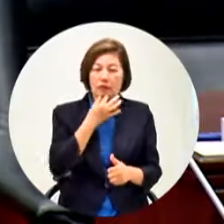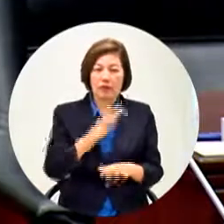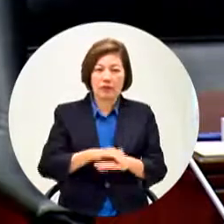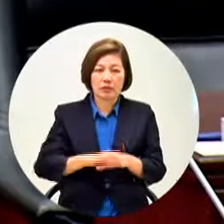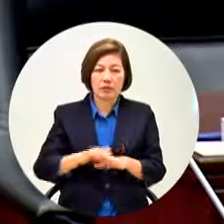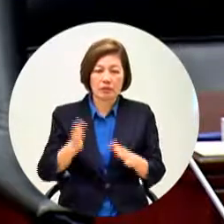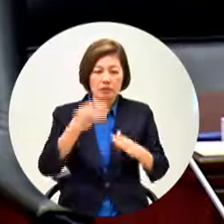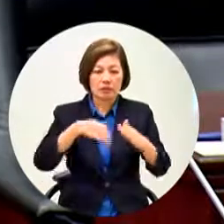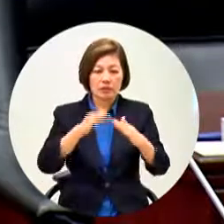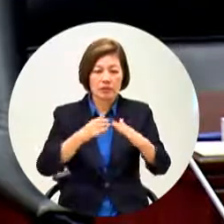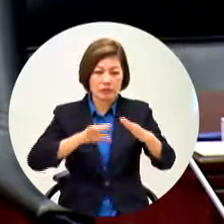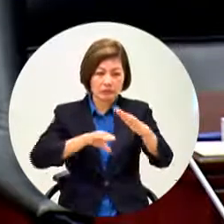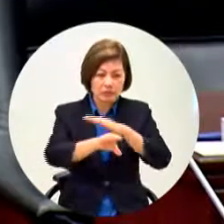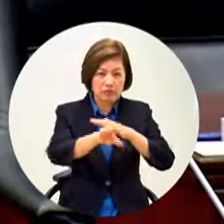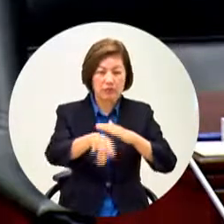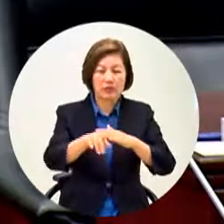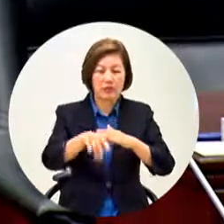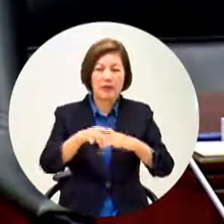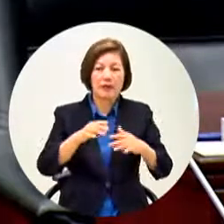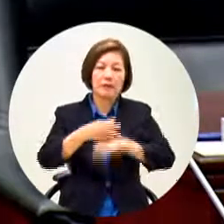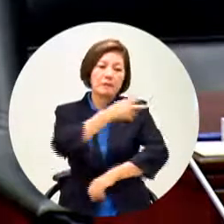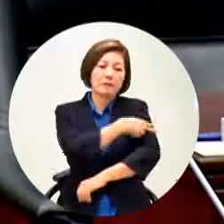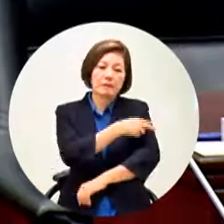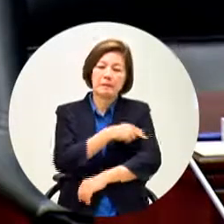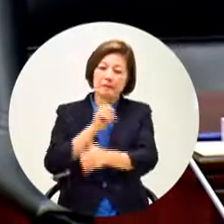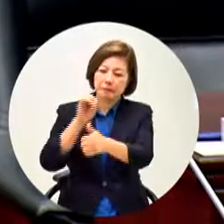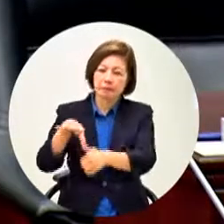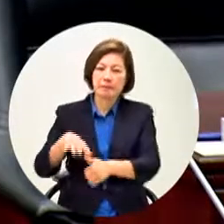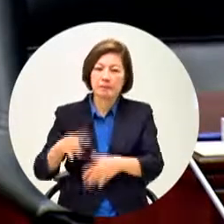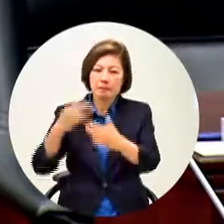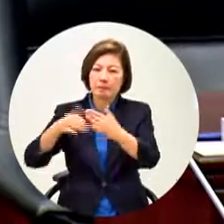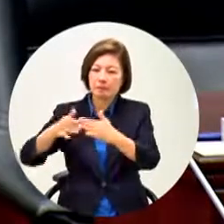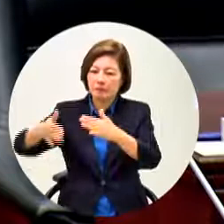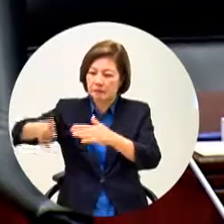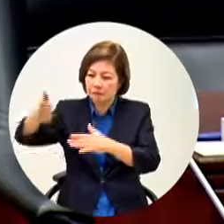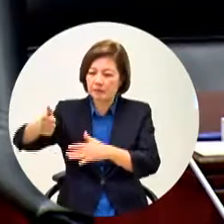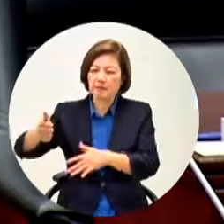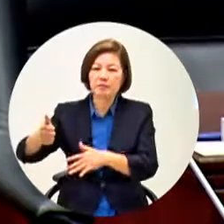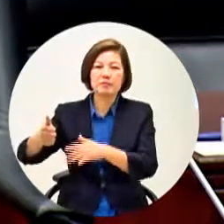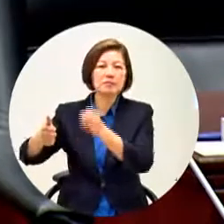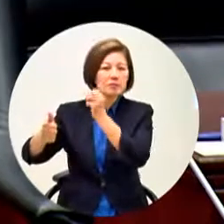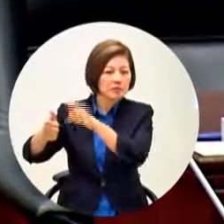来讲爱请示校长，即马校长讲爱请示教育局，